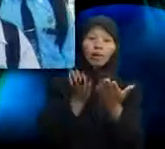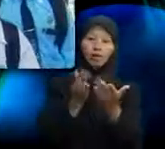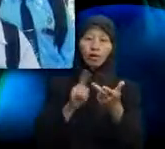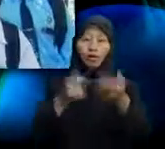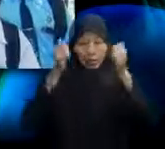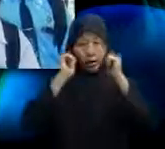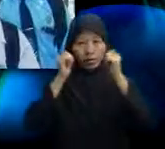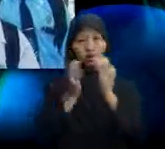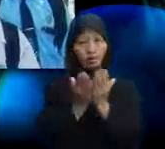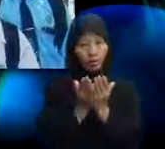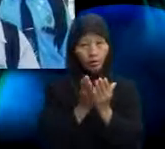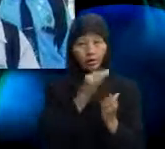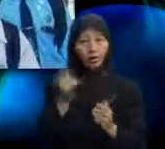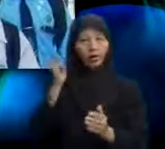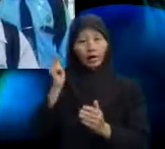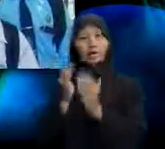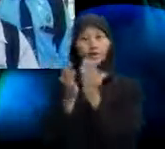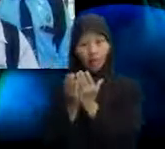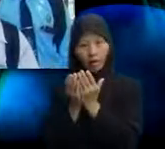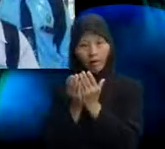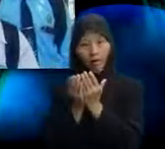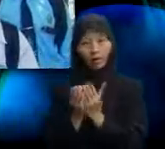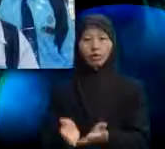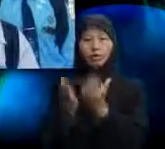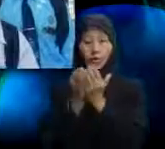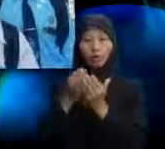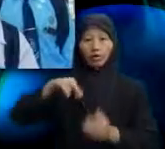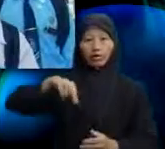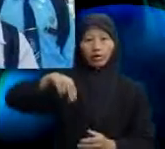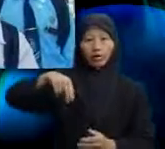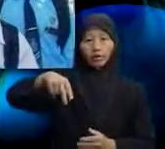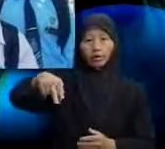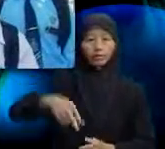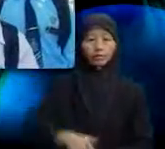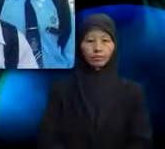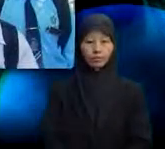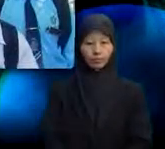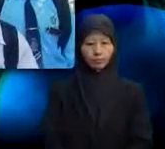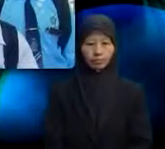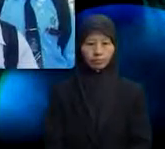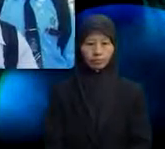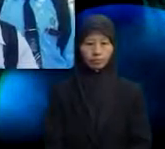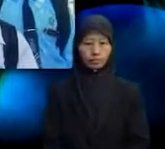tidur, hendak mandi dan baru sebentar tadi. Doa perjalanan.